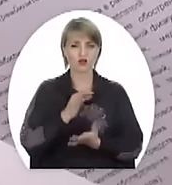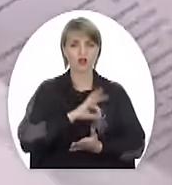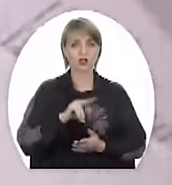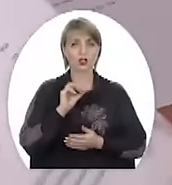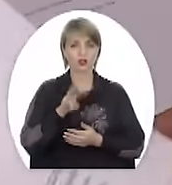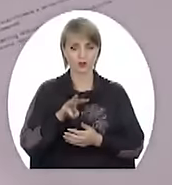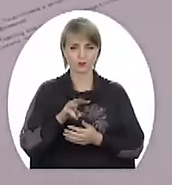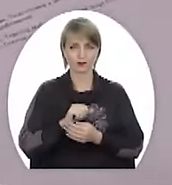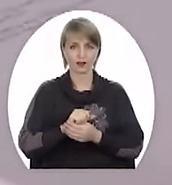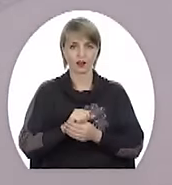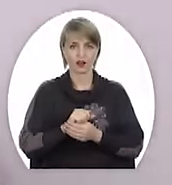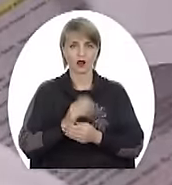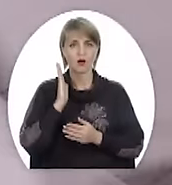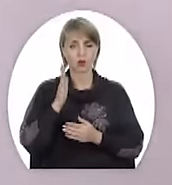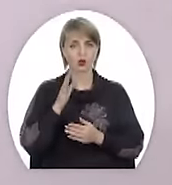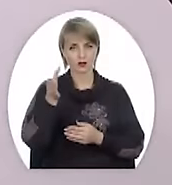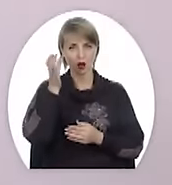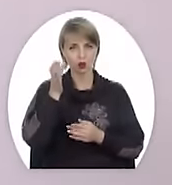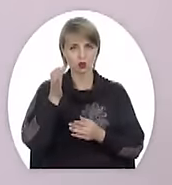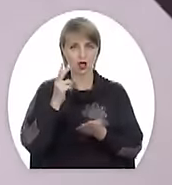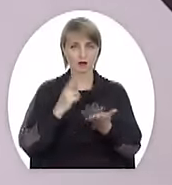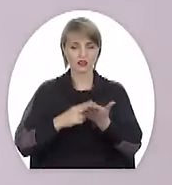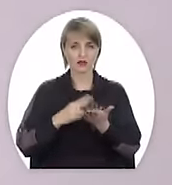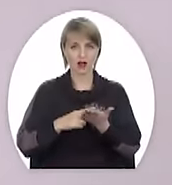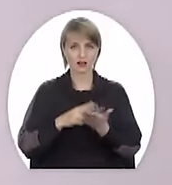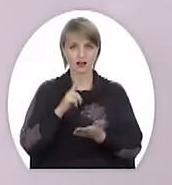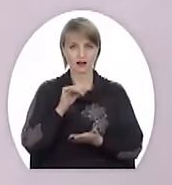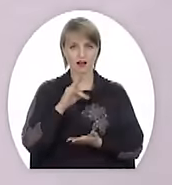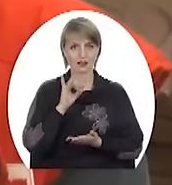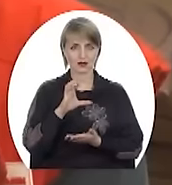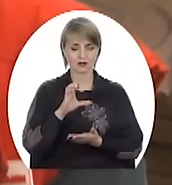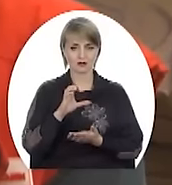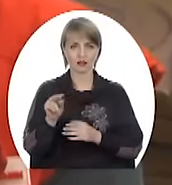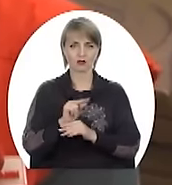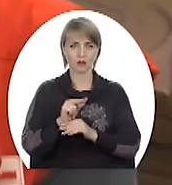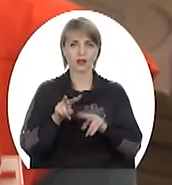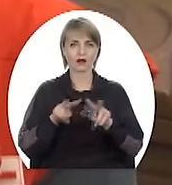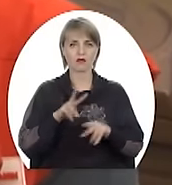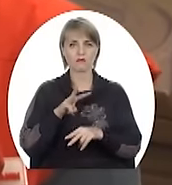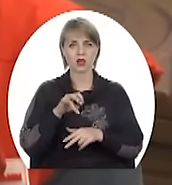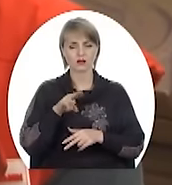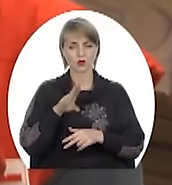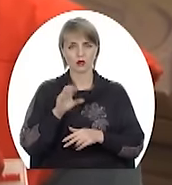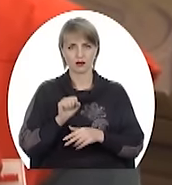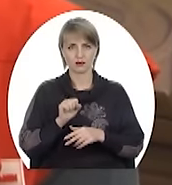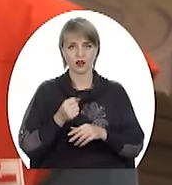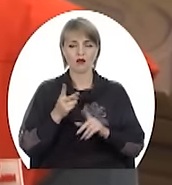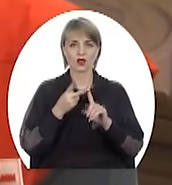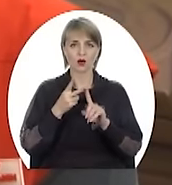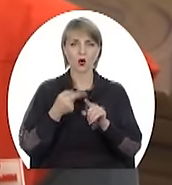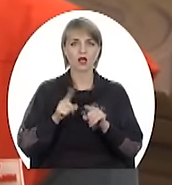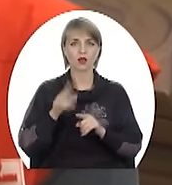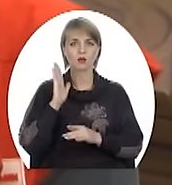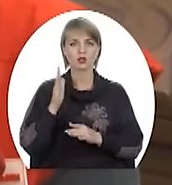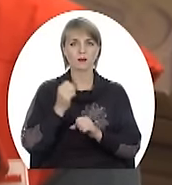чем? Будет научное обоснование канастерапии как метода. Это раз. Второе, то есть это